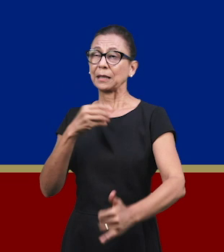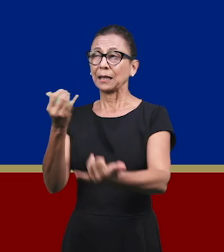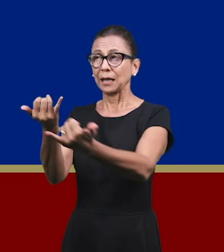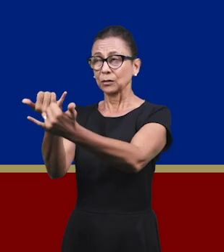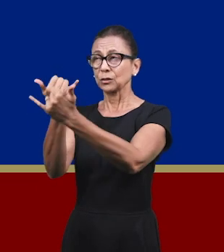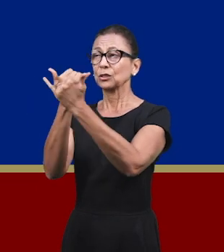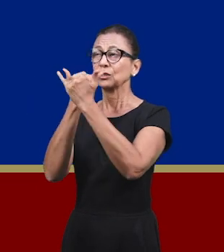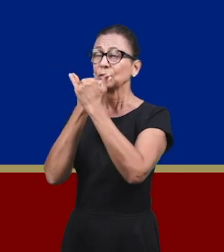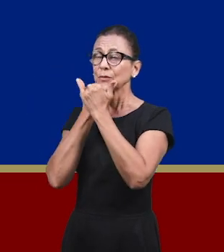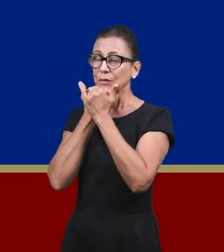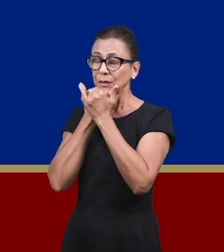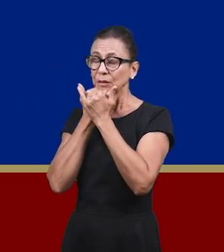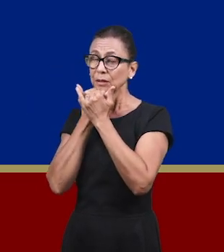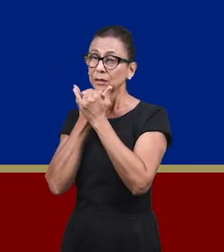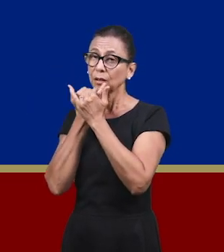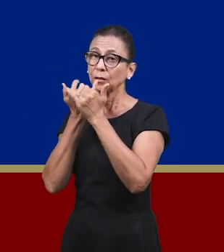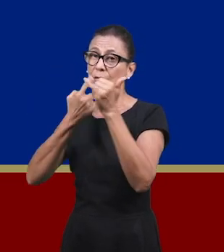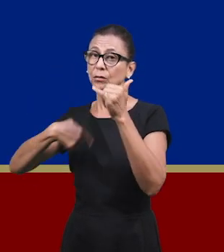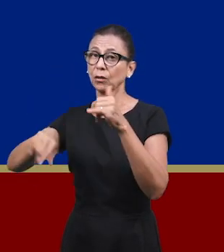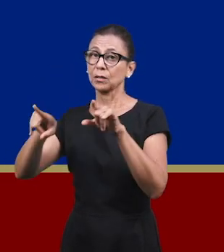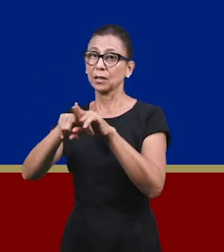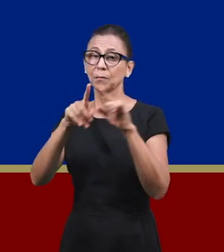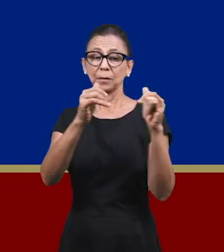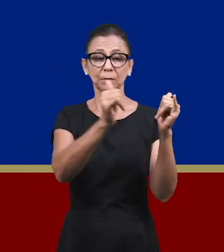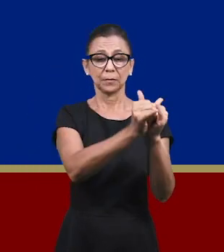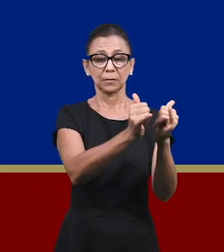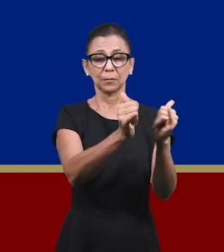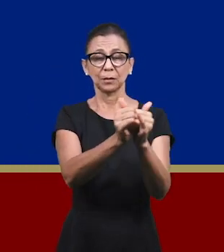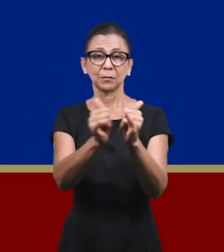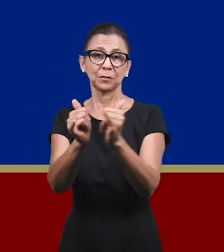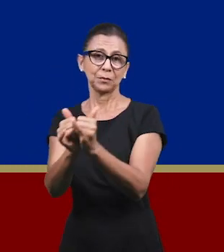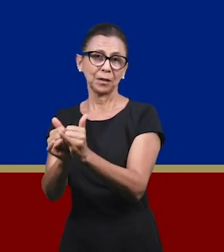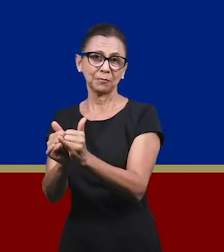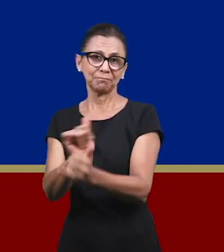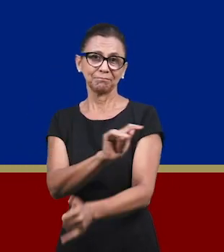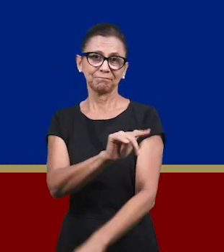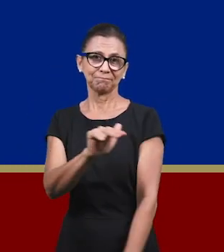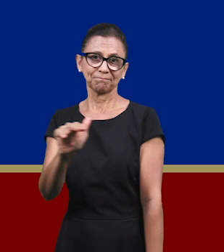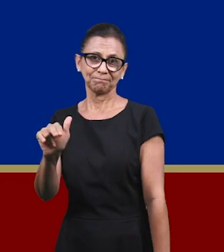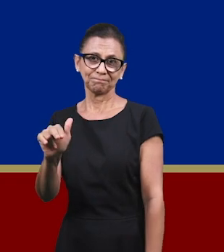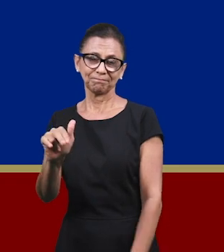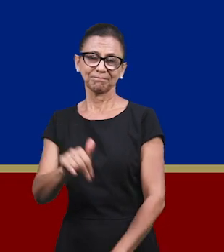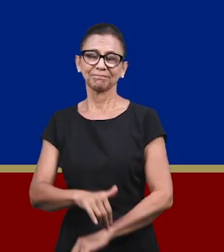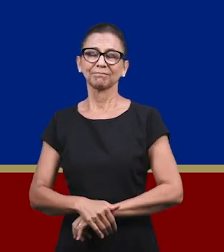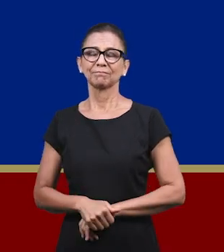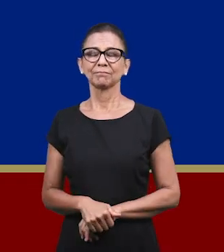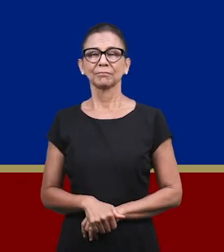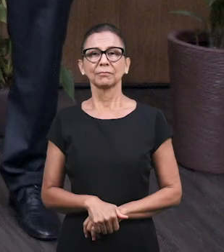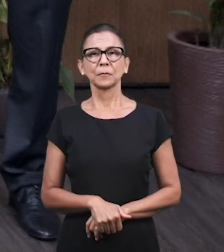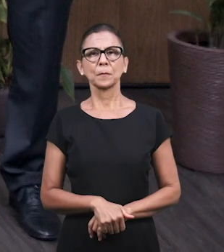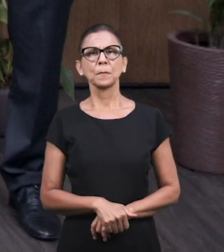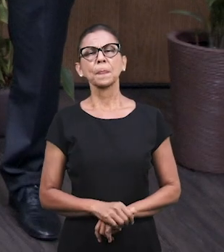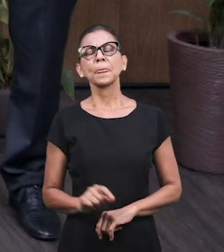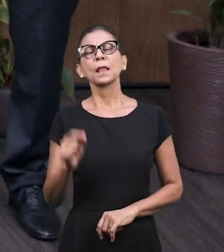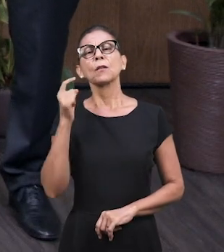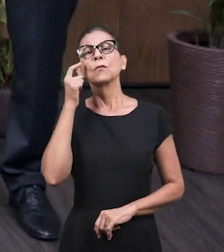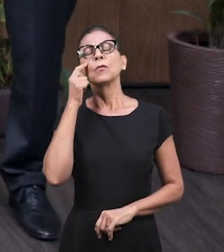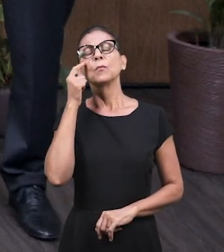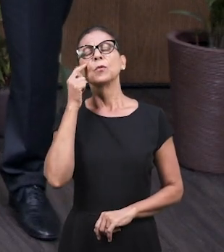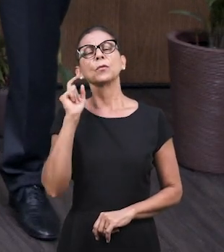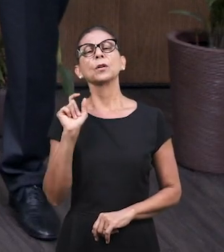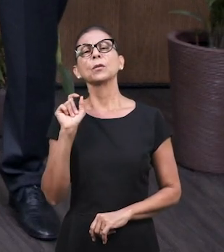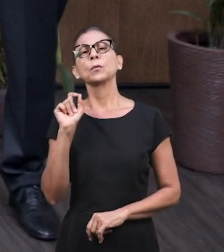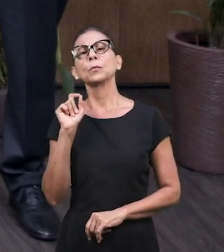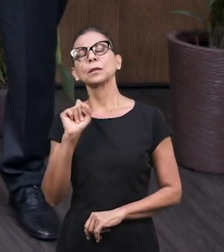des débiteurs éternels de Dieu. Il pardonne nos dettes, ainsi comme nous devons pardonner nos frères.